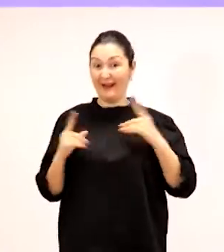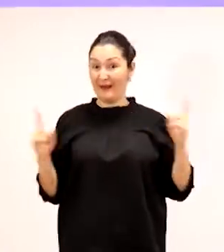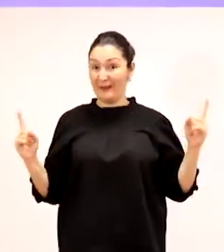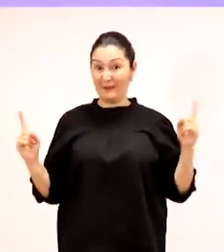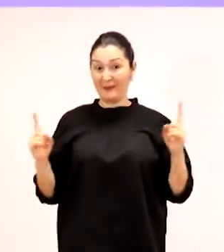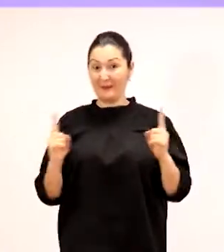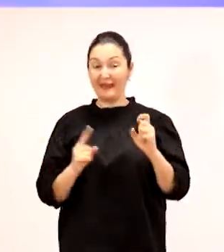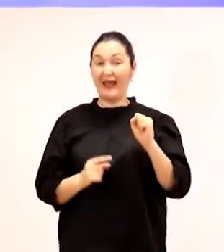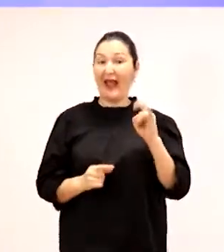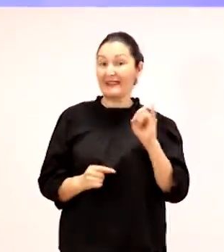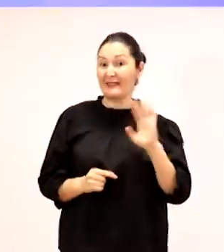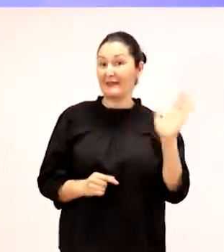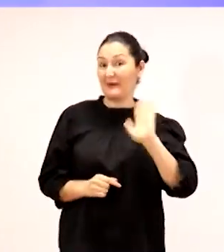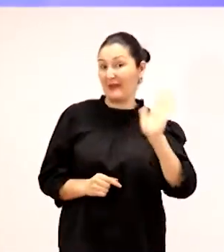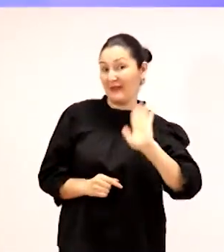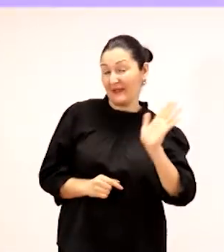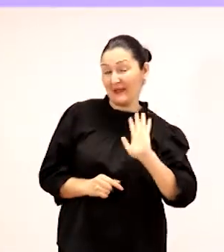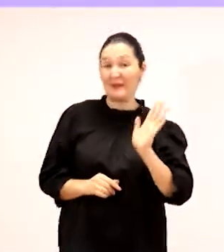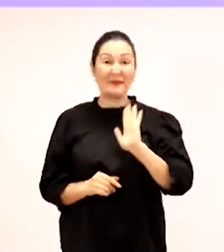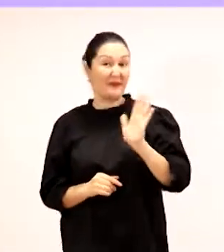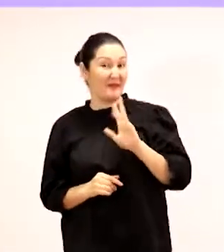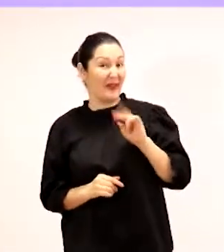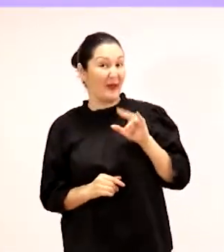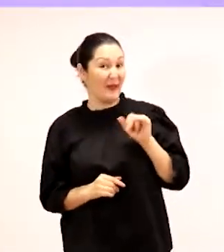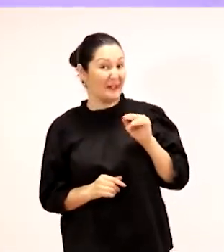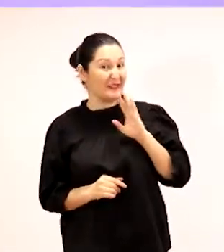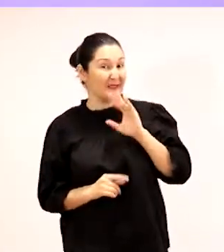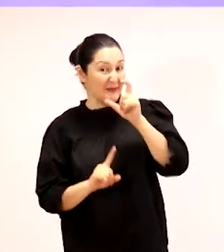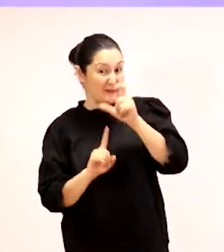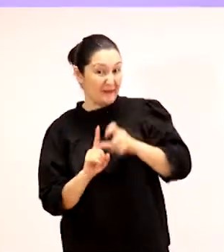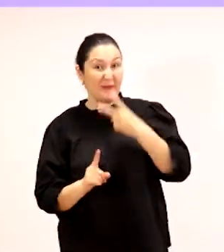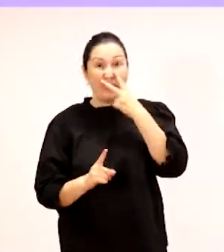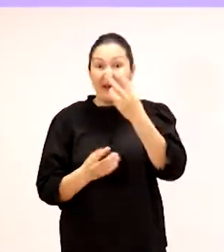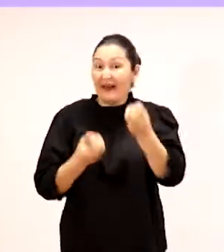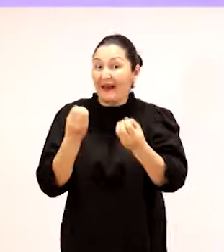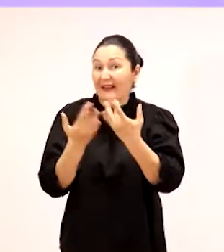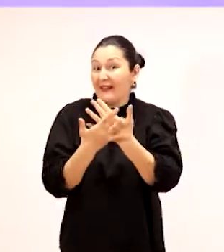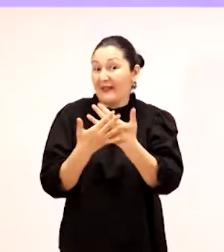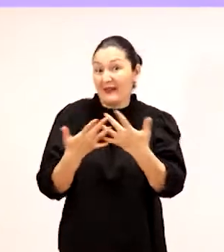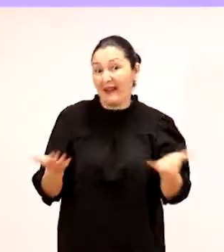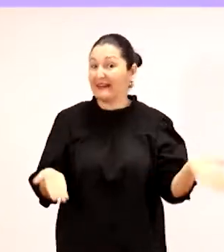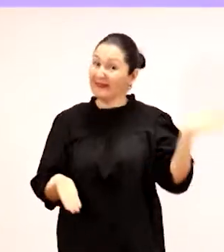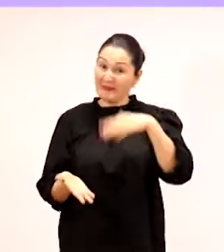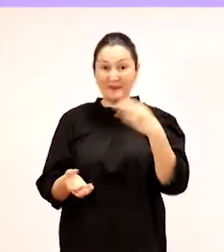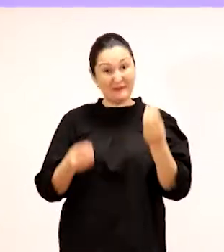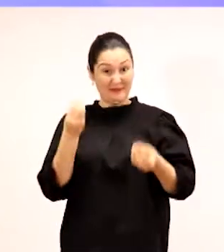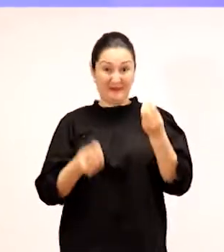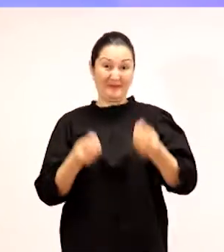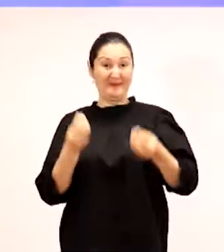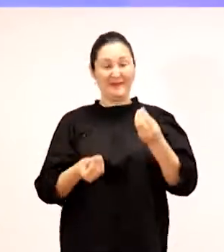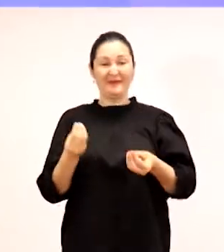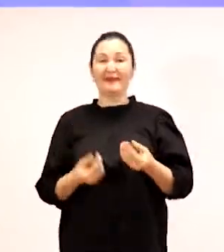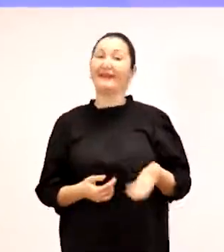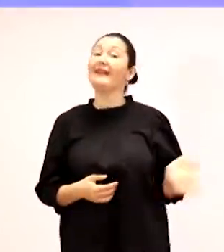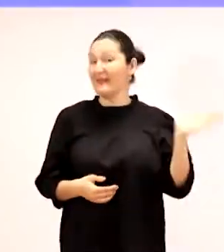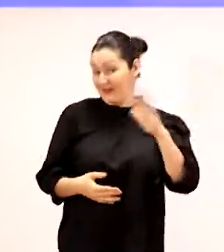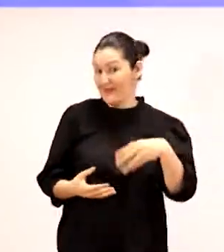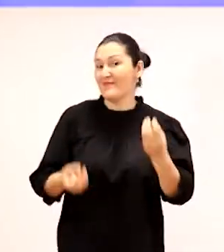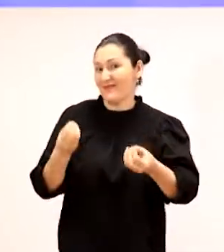А? Привет! Привет, Лолочка! Смотри, как много игрушек! Ага. А давай играть! Ага,